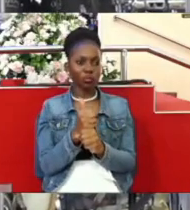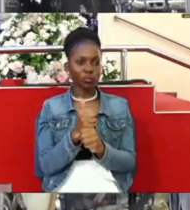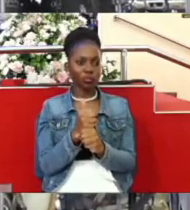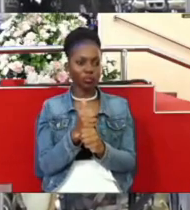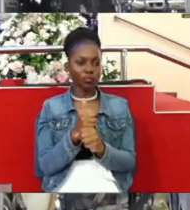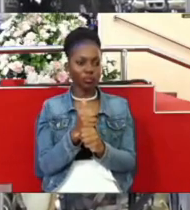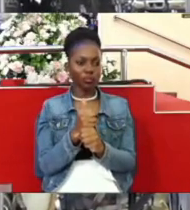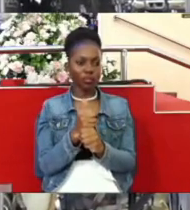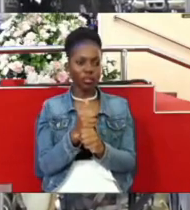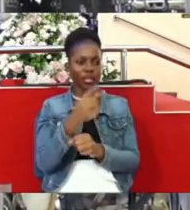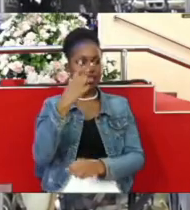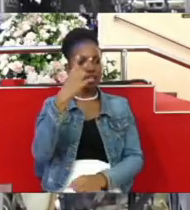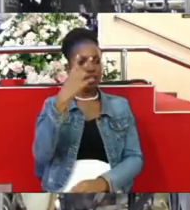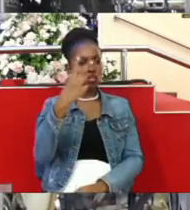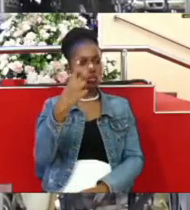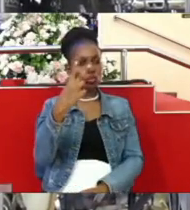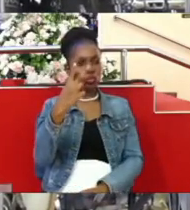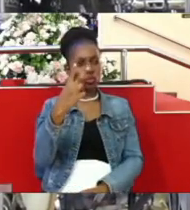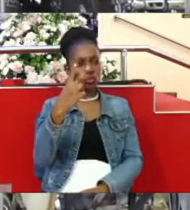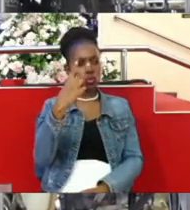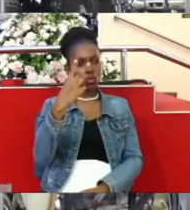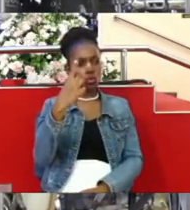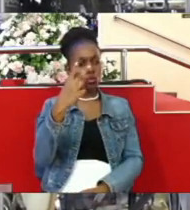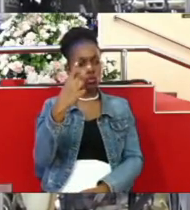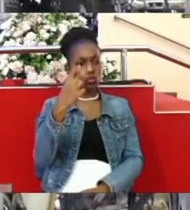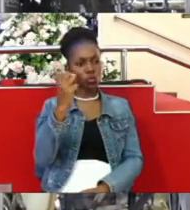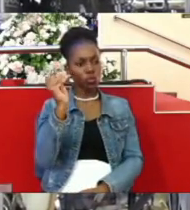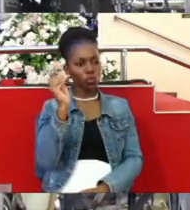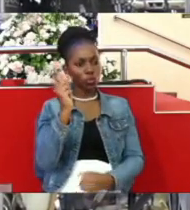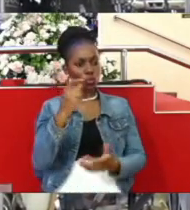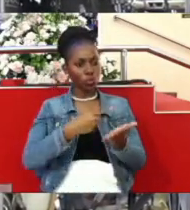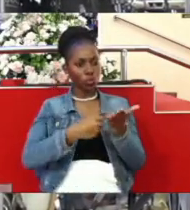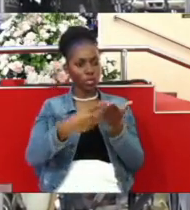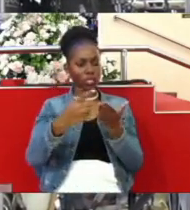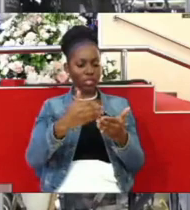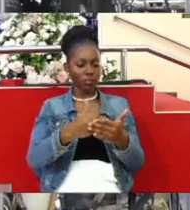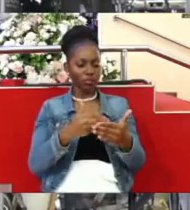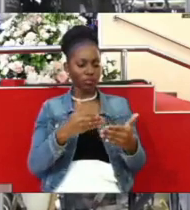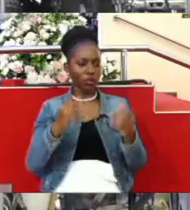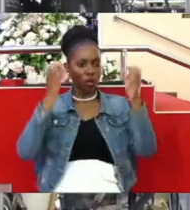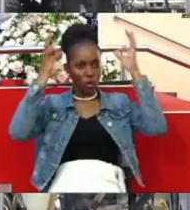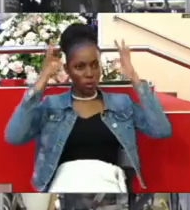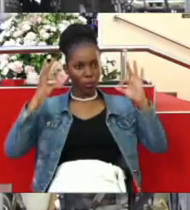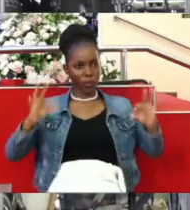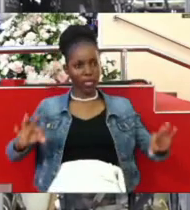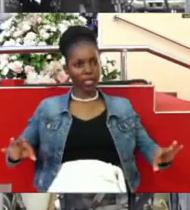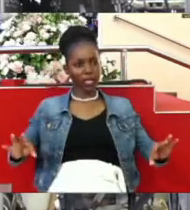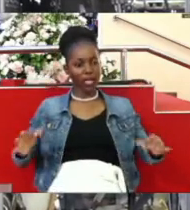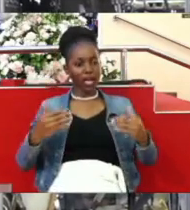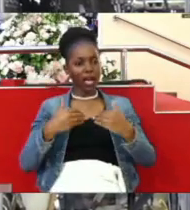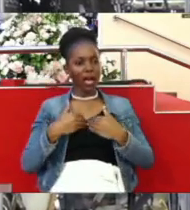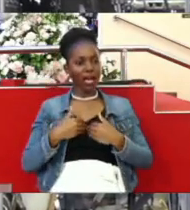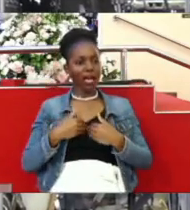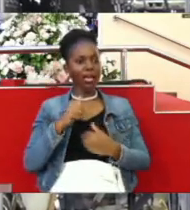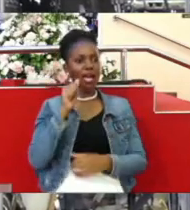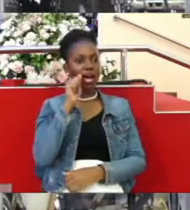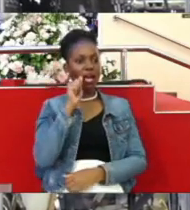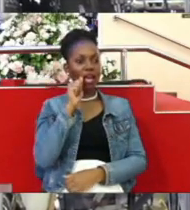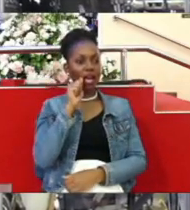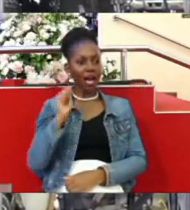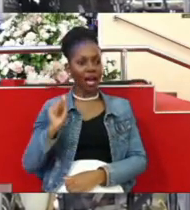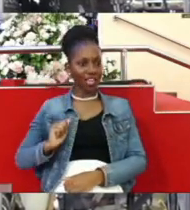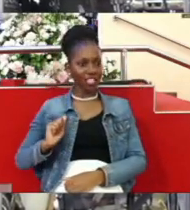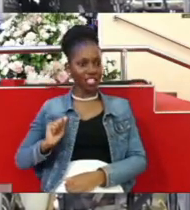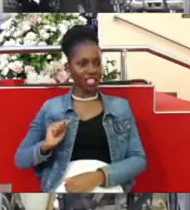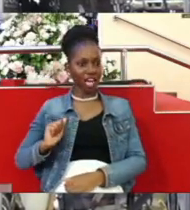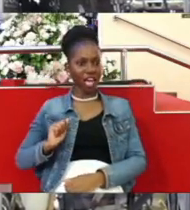2.5 weeks before my wedding, wiki mbili na nusu kabla ya harusi yetu, I had an auntie that was very close to me. Nikawa na